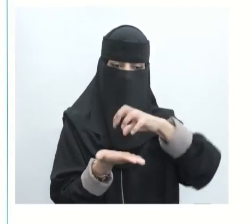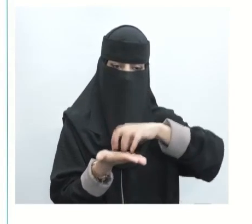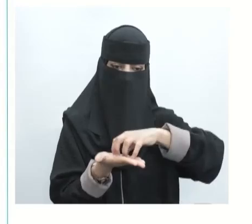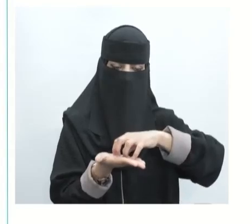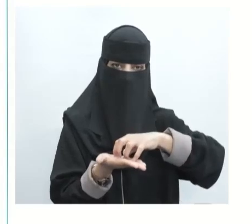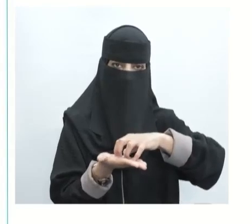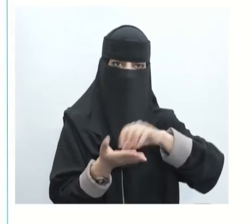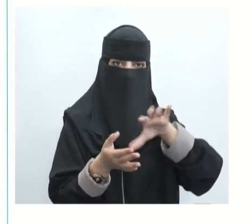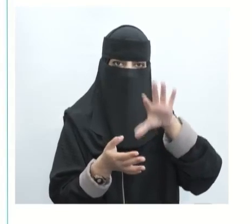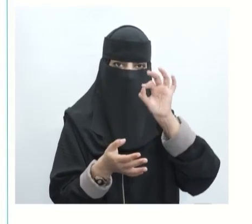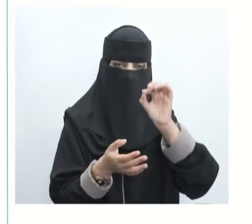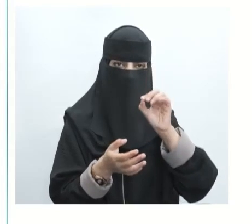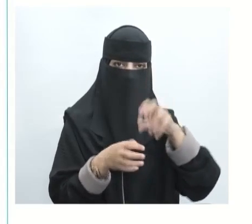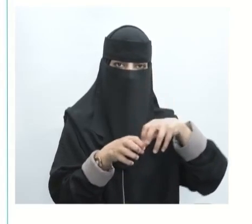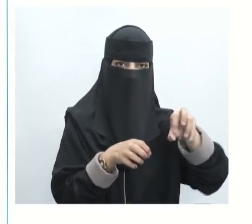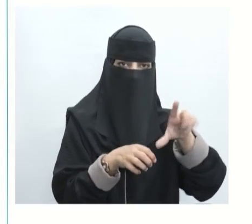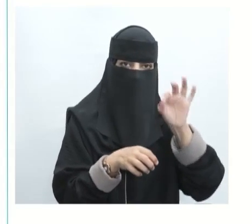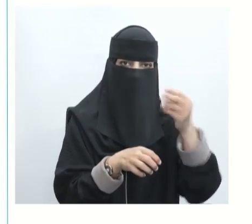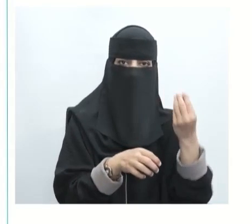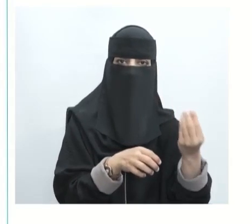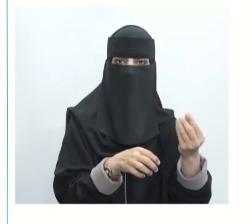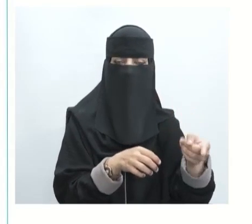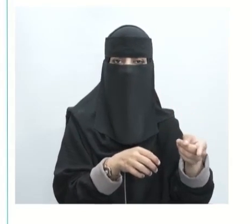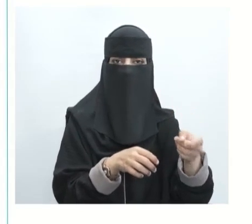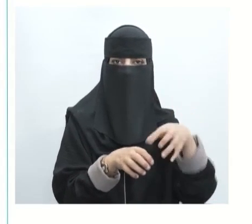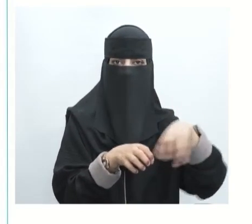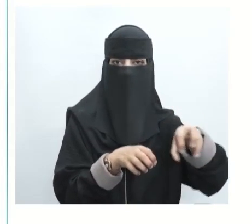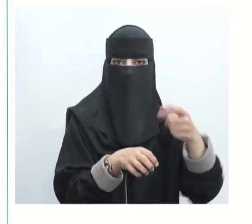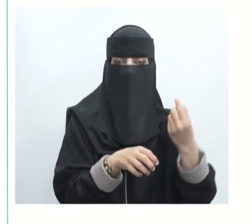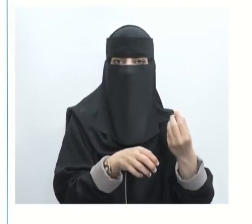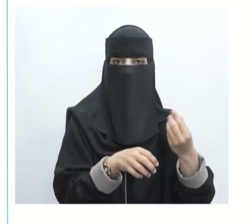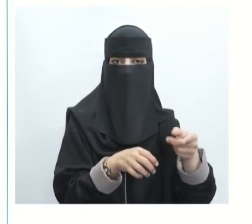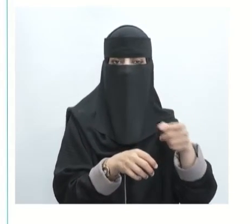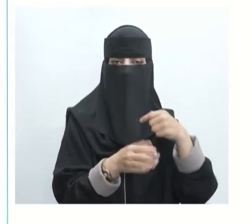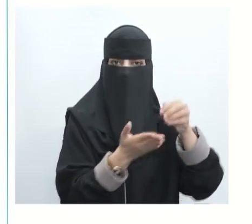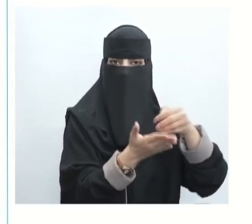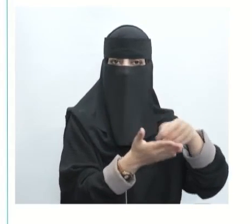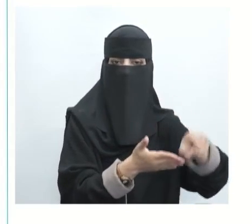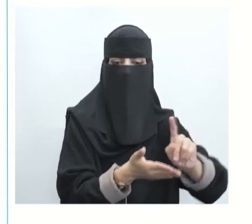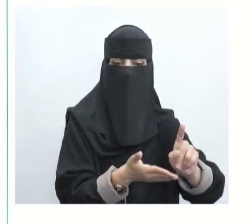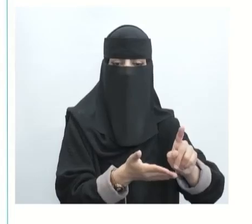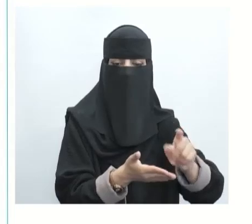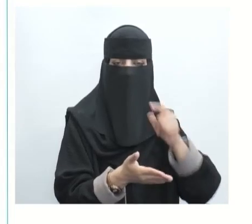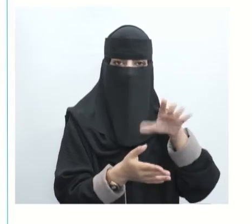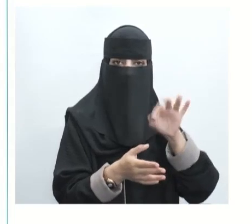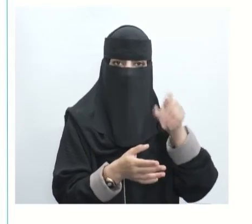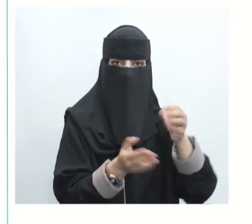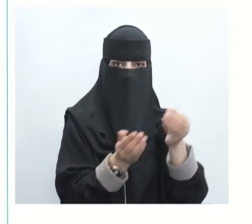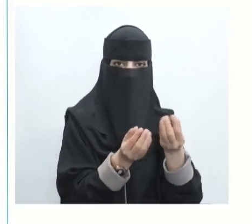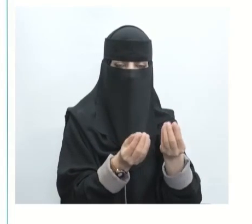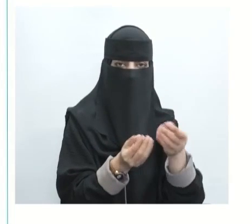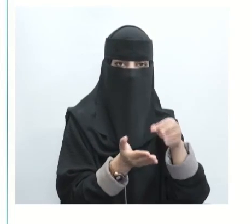إذا تعاون المواطنون في تشجير ما يحيط بالمدينة غير جزء يسير. إذا تبقى هذا الجزء